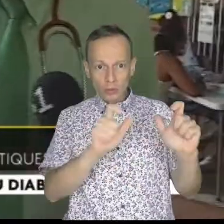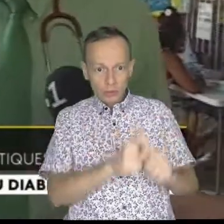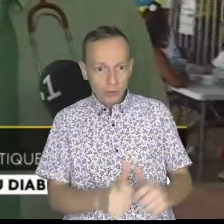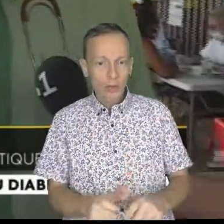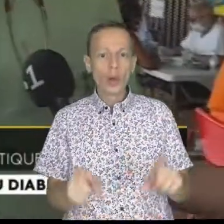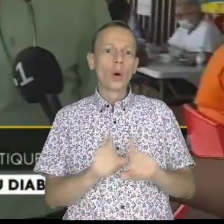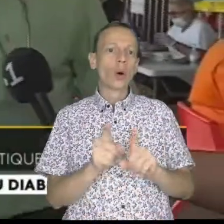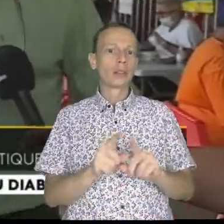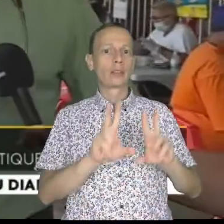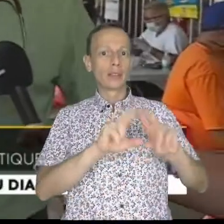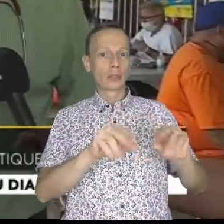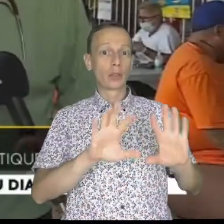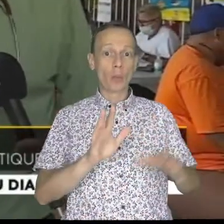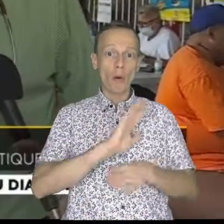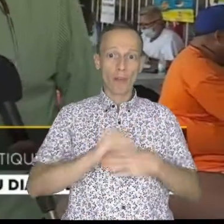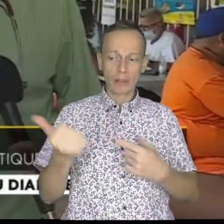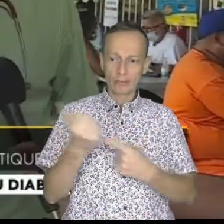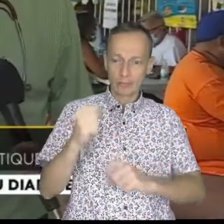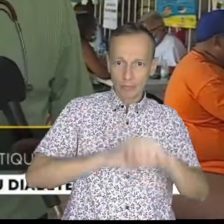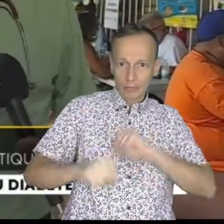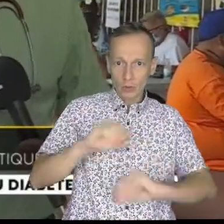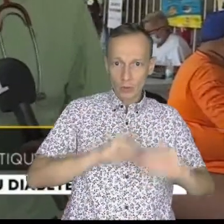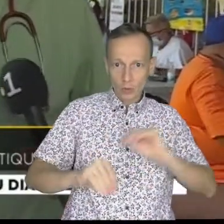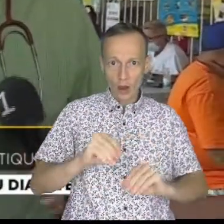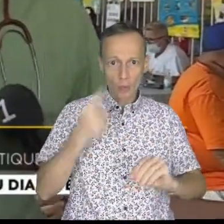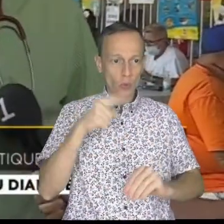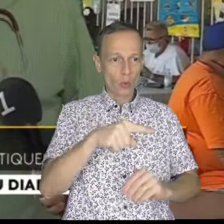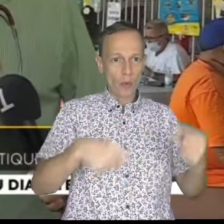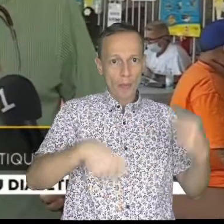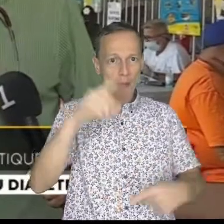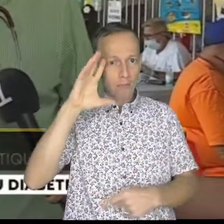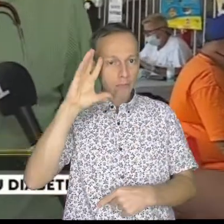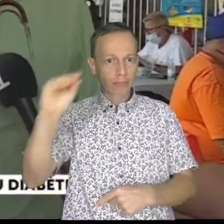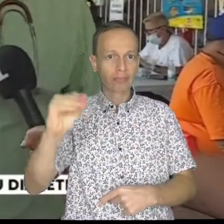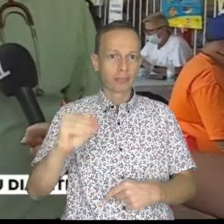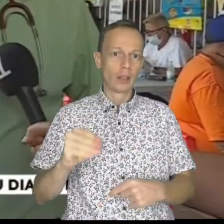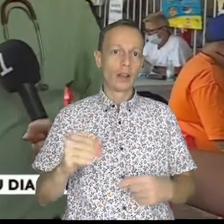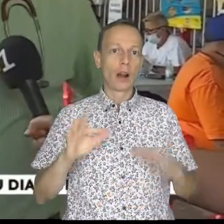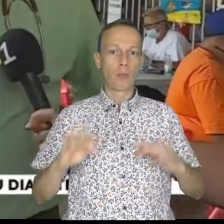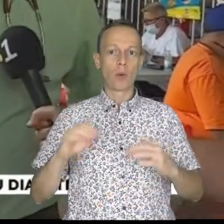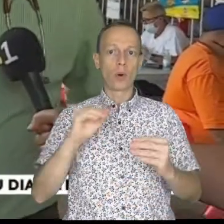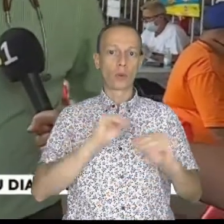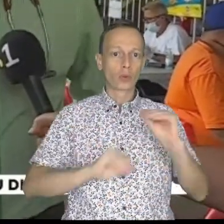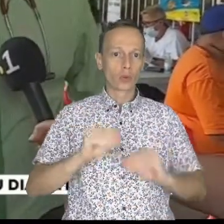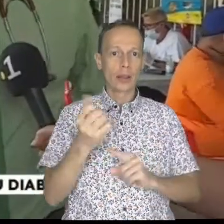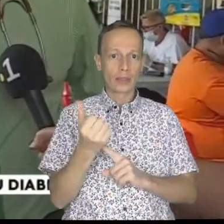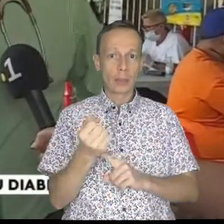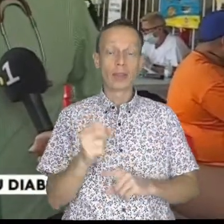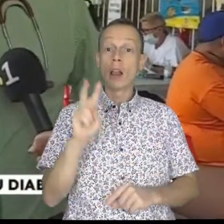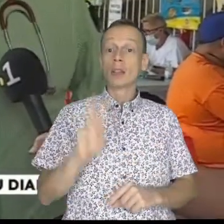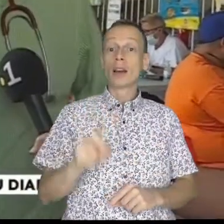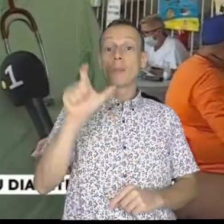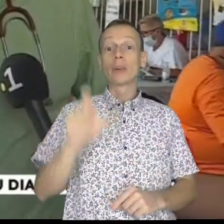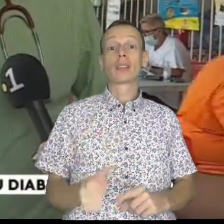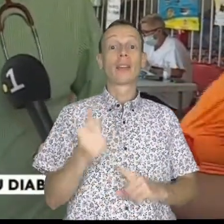charge. Et comme on avait dit l'autre jour lors du reportage, on en fait des patients experts. En sachant qu'actuellement, c'est vrai que le diabétique a des défenses